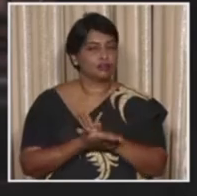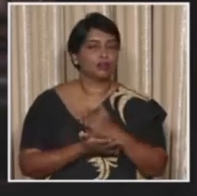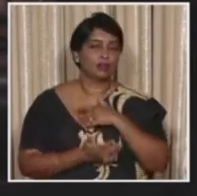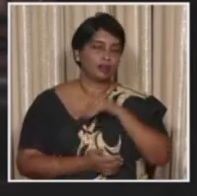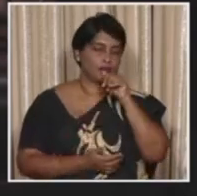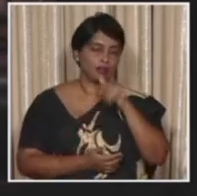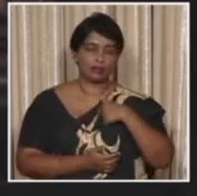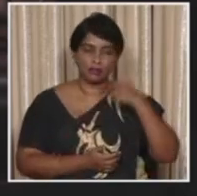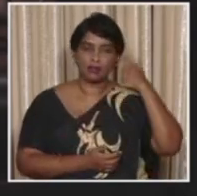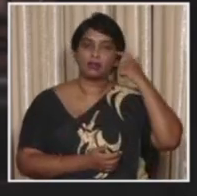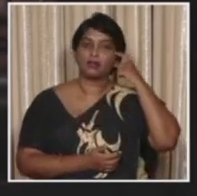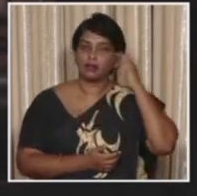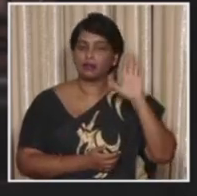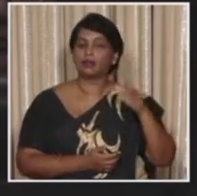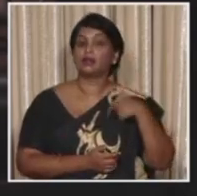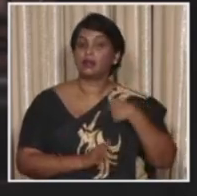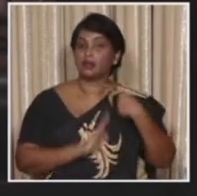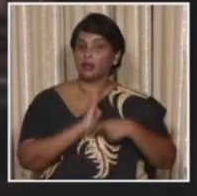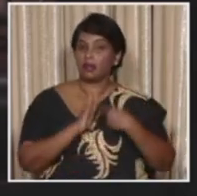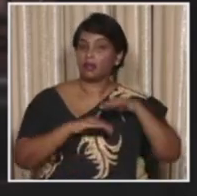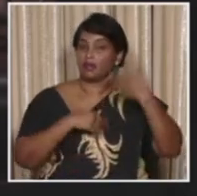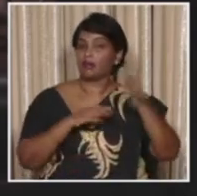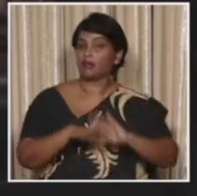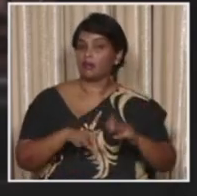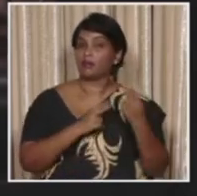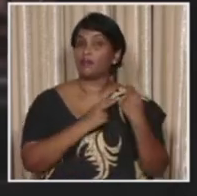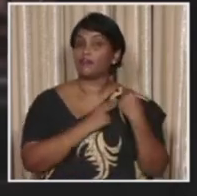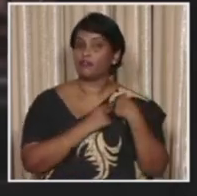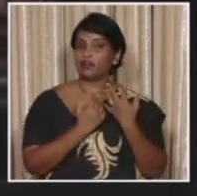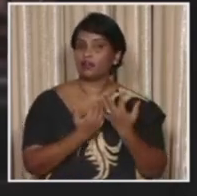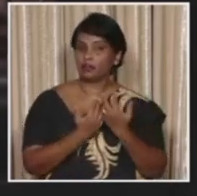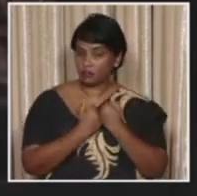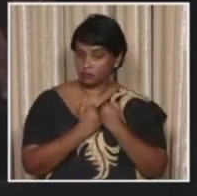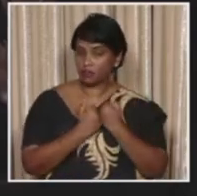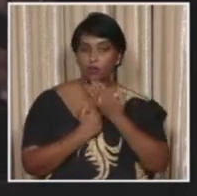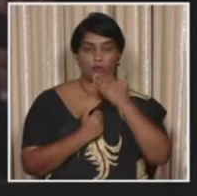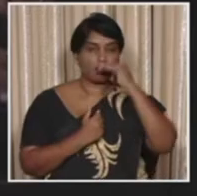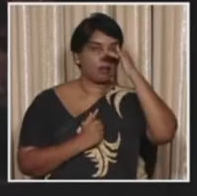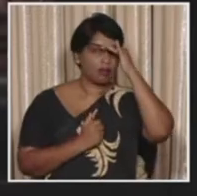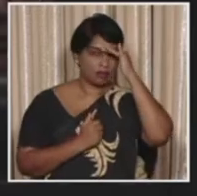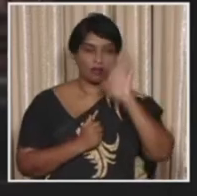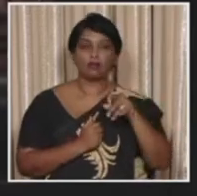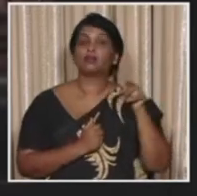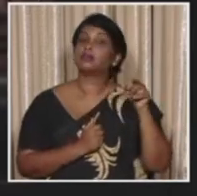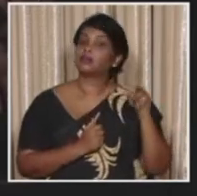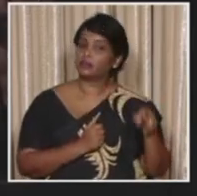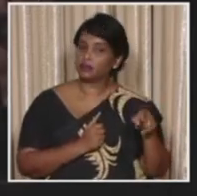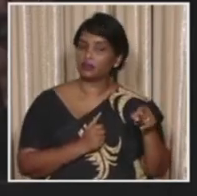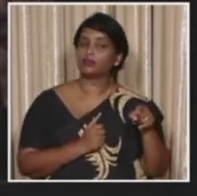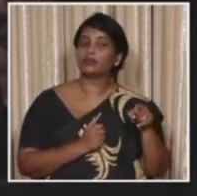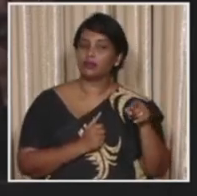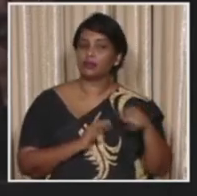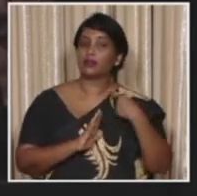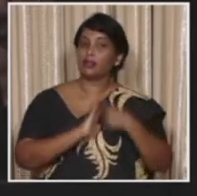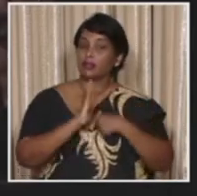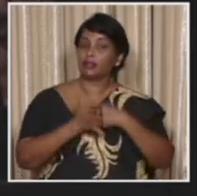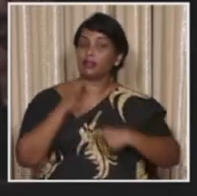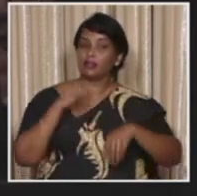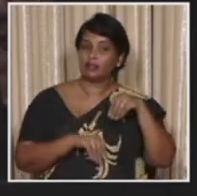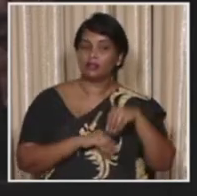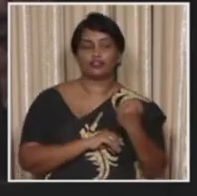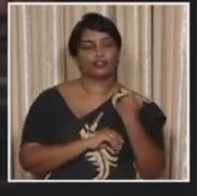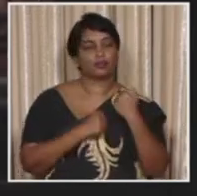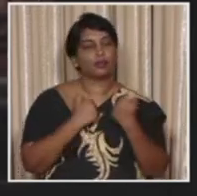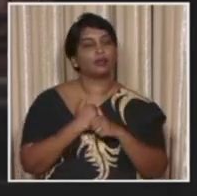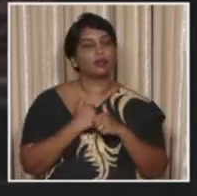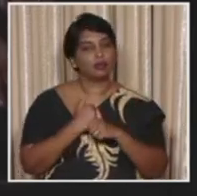දැනෙනවා හර්ද සාක්ෂියට මේ රටේ අනාගත දරුවාගේ වගකීම වාර ගන්න පුළුවන් නායකයෙක් ඉන්නවා එතුමා මේ රටේ මේ දේශපාලන බලය නිර්මාණය කරන